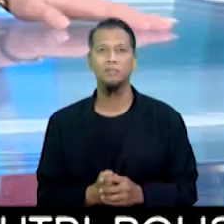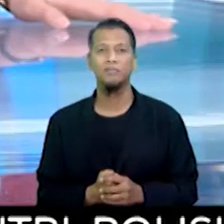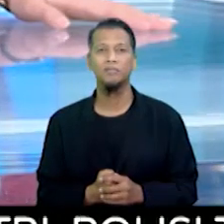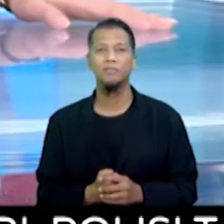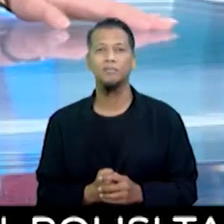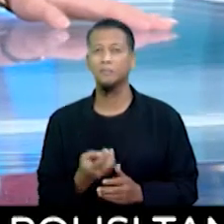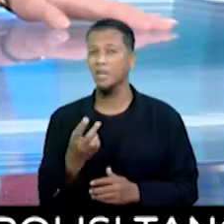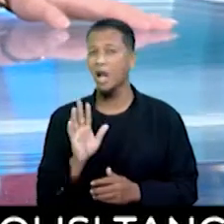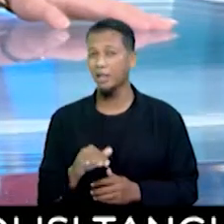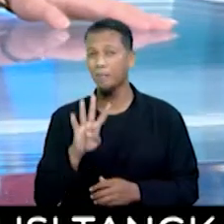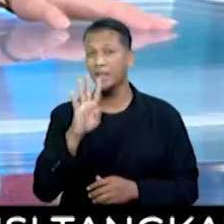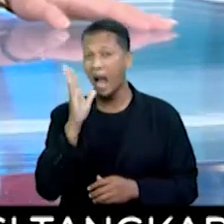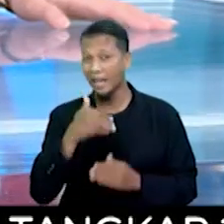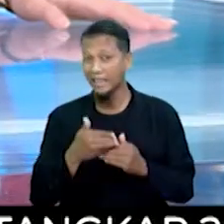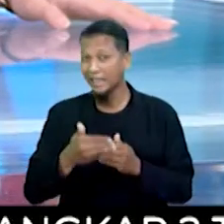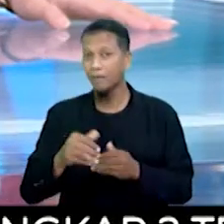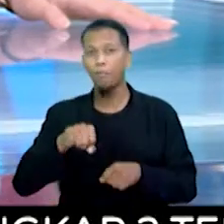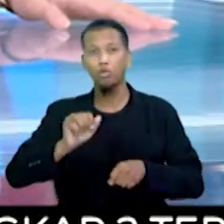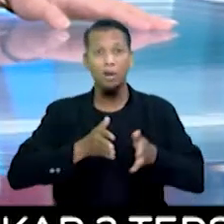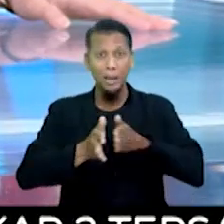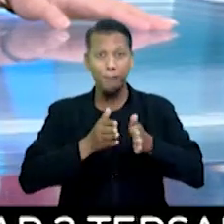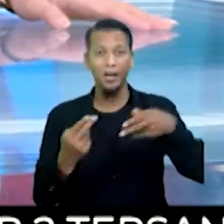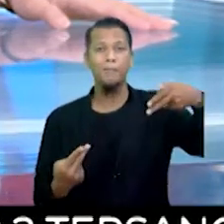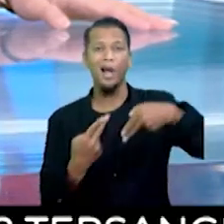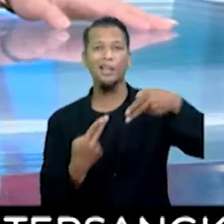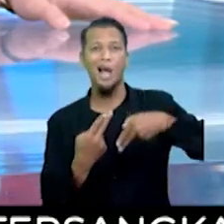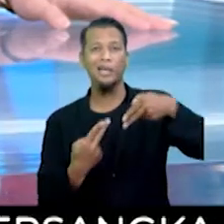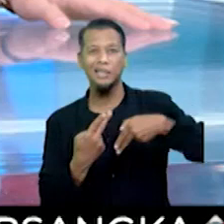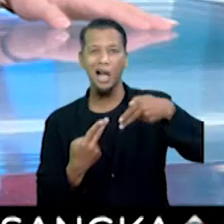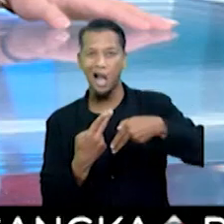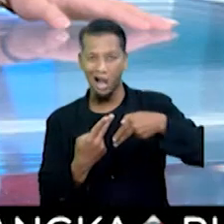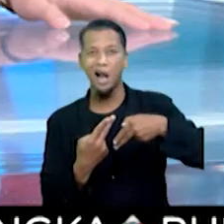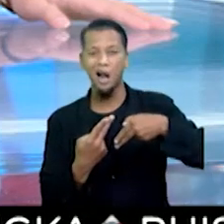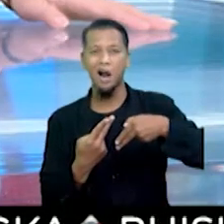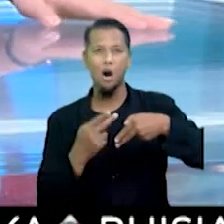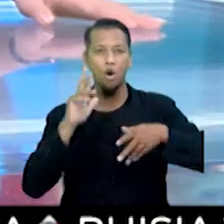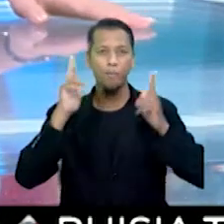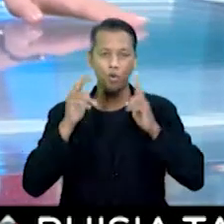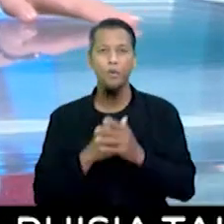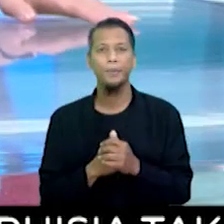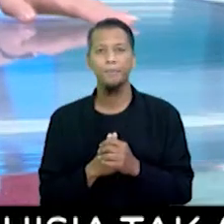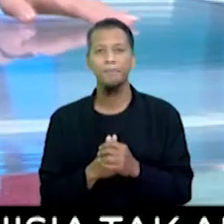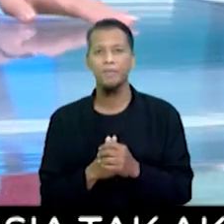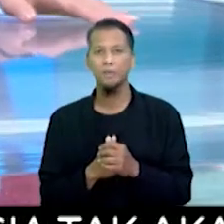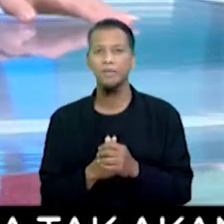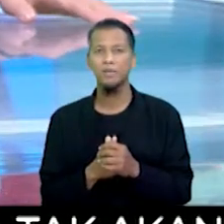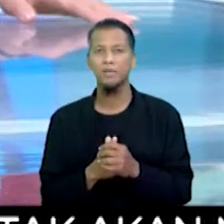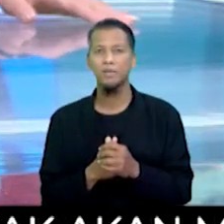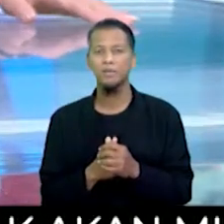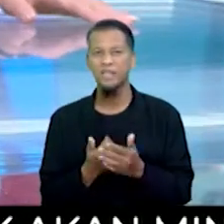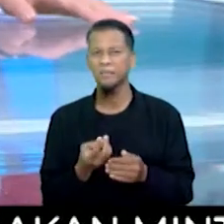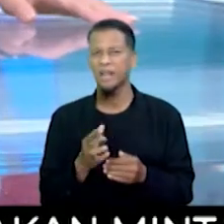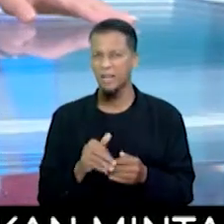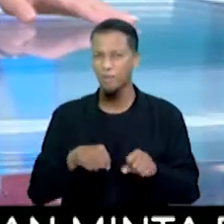4 hari jelang perhelatan MotoGP Mandalika, puluhan kru rider MotoGP tiba di Lombok. Jelang perhelatan MotoGP, patung Presiden